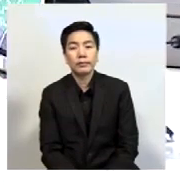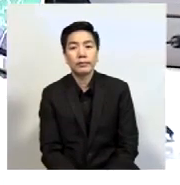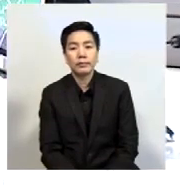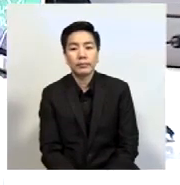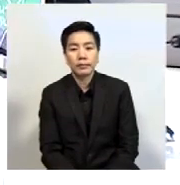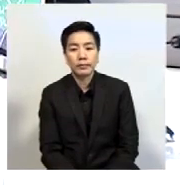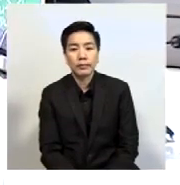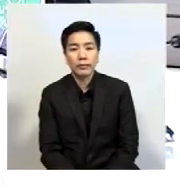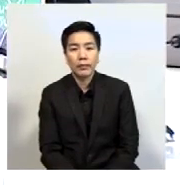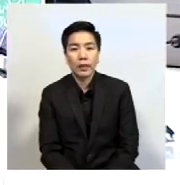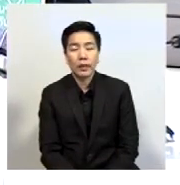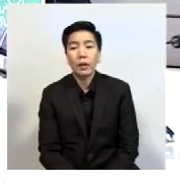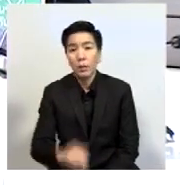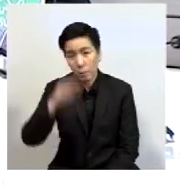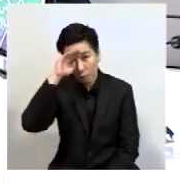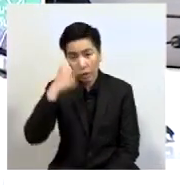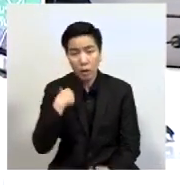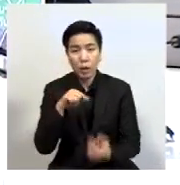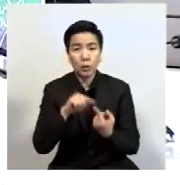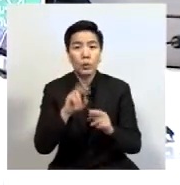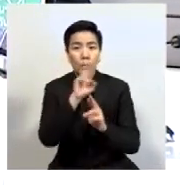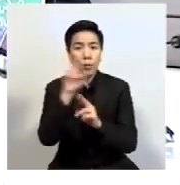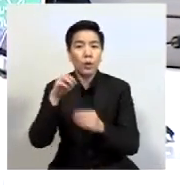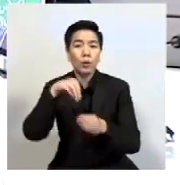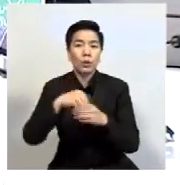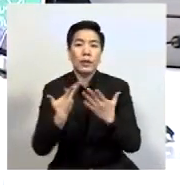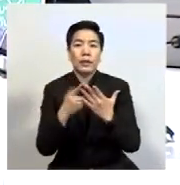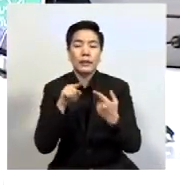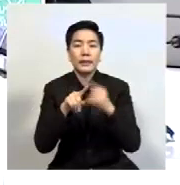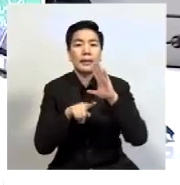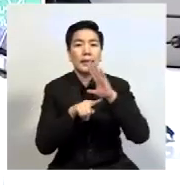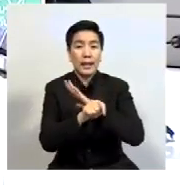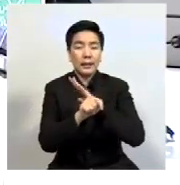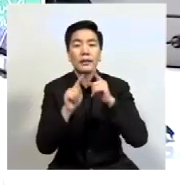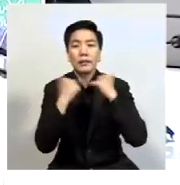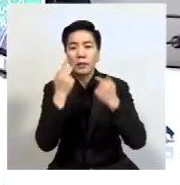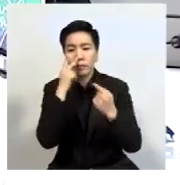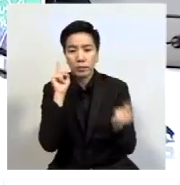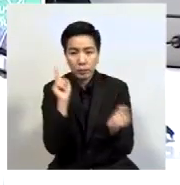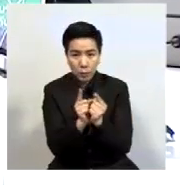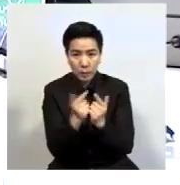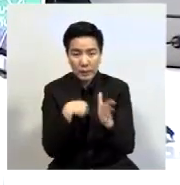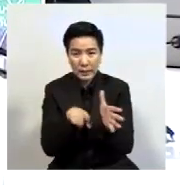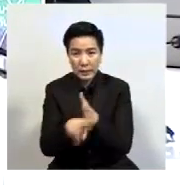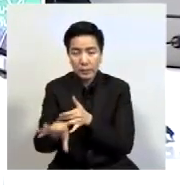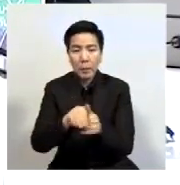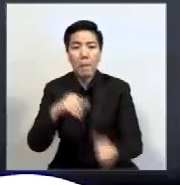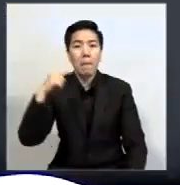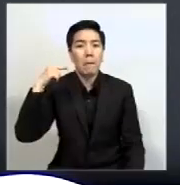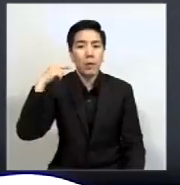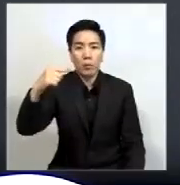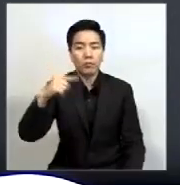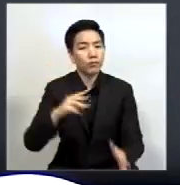ส่วนกรณีพบผู้ป่วยเข้าเกณฑ์เฝ้าระวังที่รักษาอยู่ที่จังหวัดตากผลการตรวจวินิจฉัยเบื้องต้นพบว่าเป็นลบ